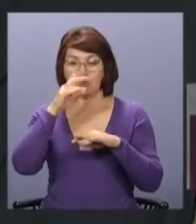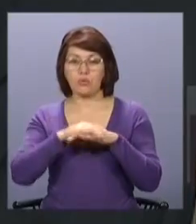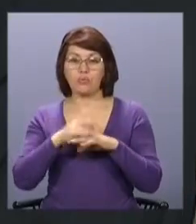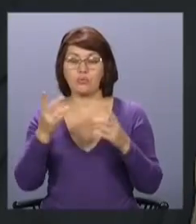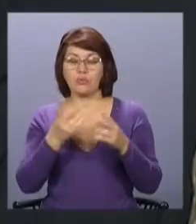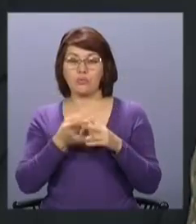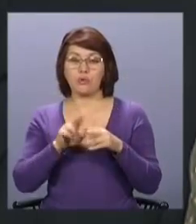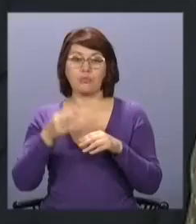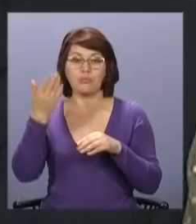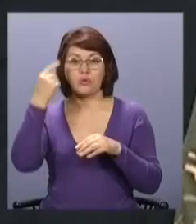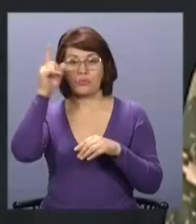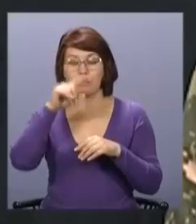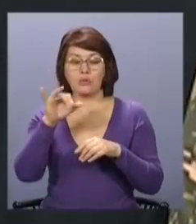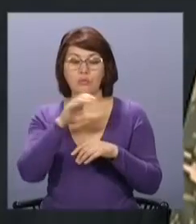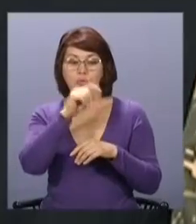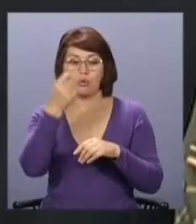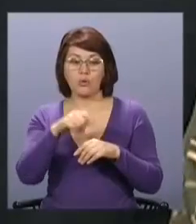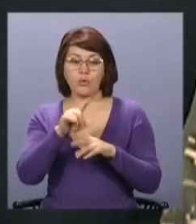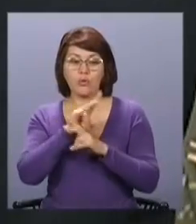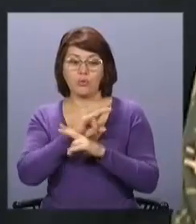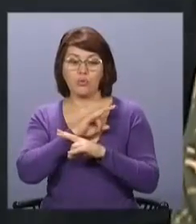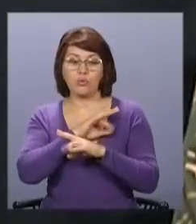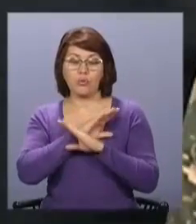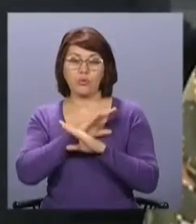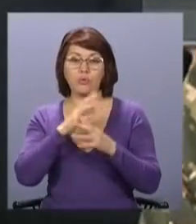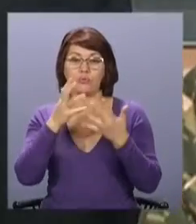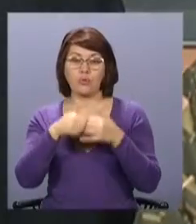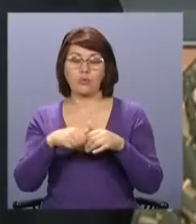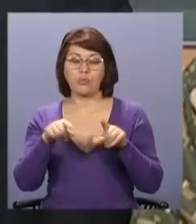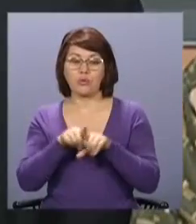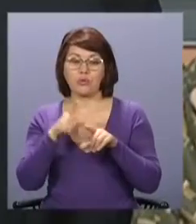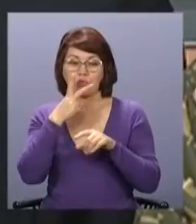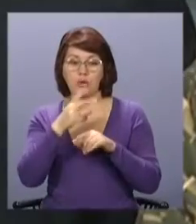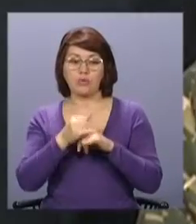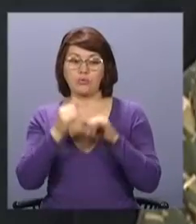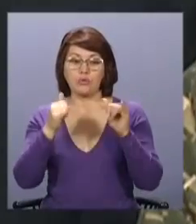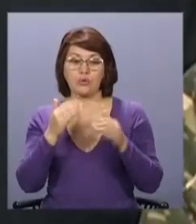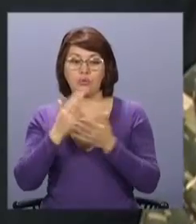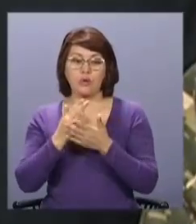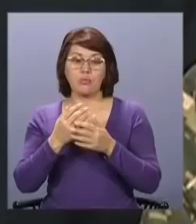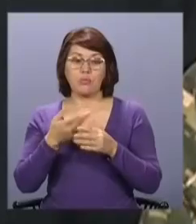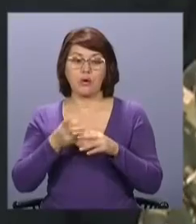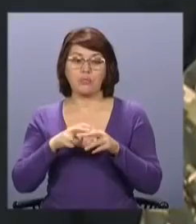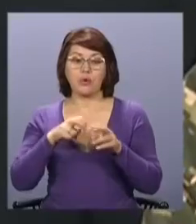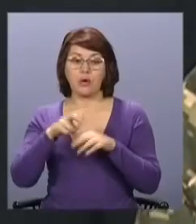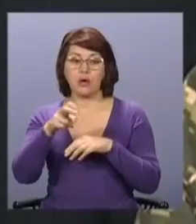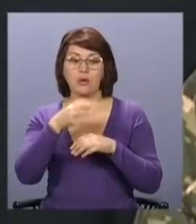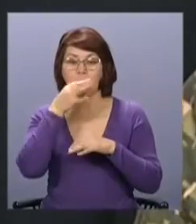келеді. Біз бұрыннан білеміз, соғыста опат болғандардың саны көрсетілген мәліметтерден әлдеқайда көп. Жолдаған